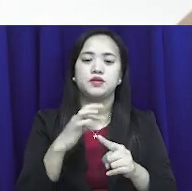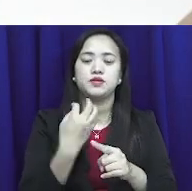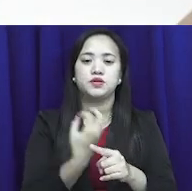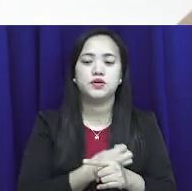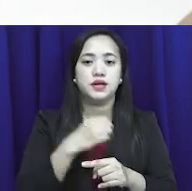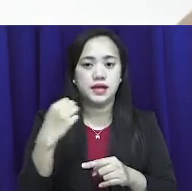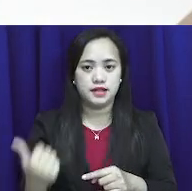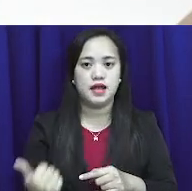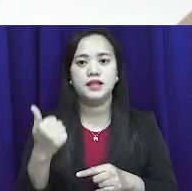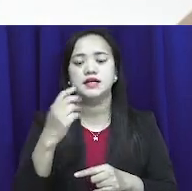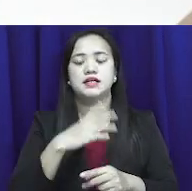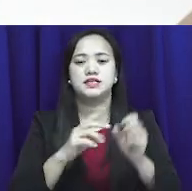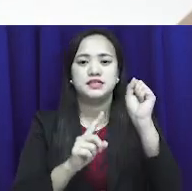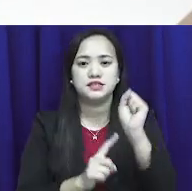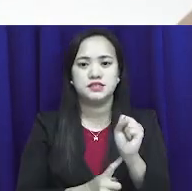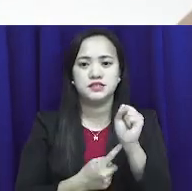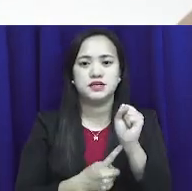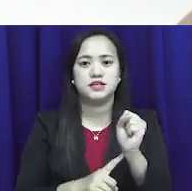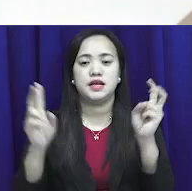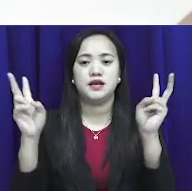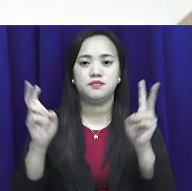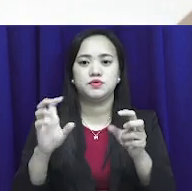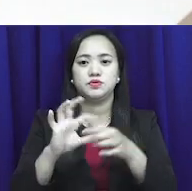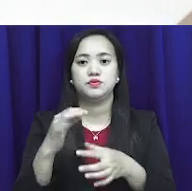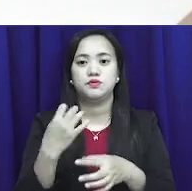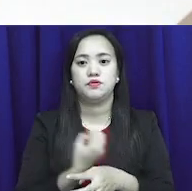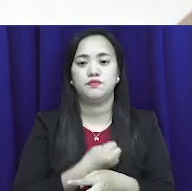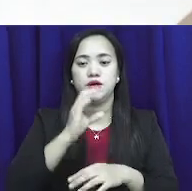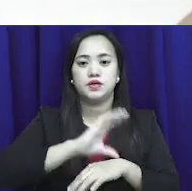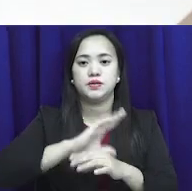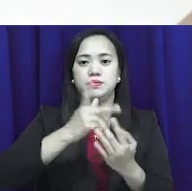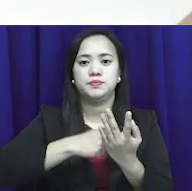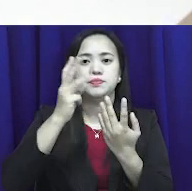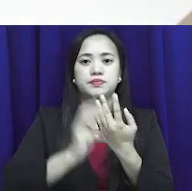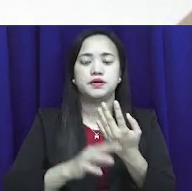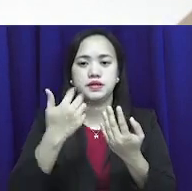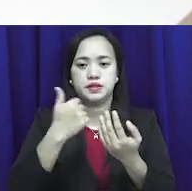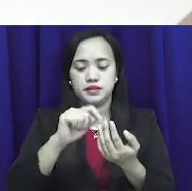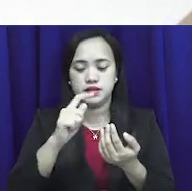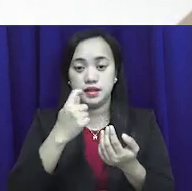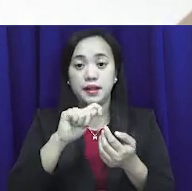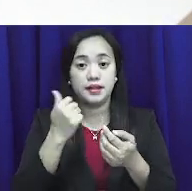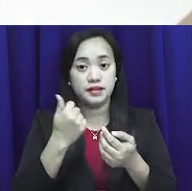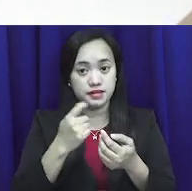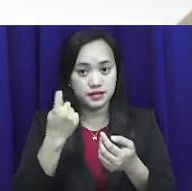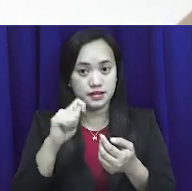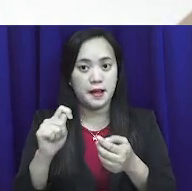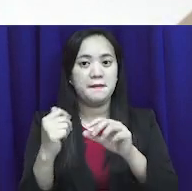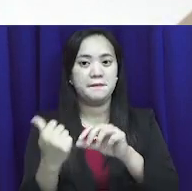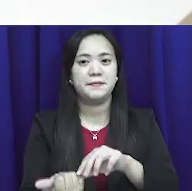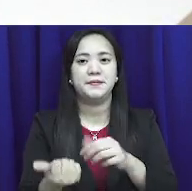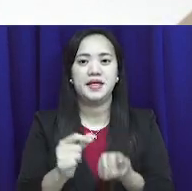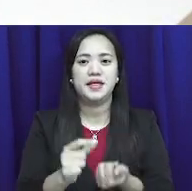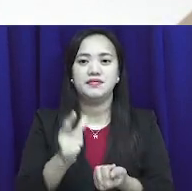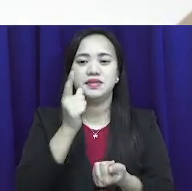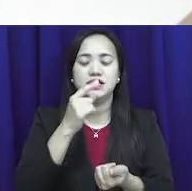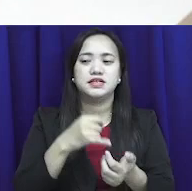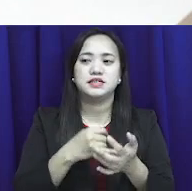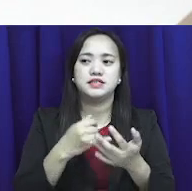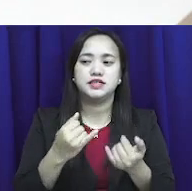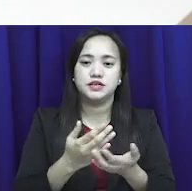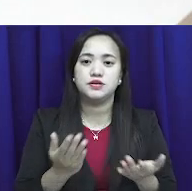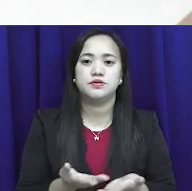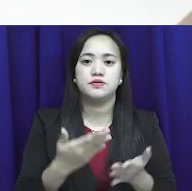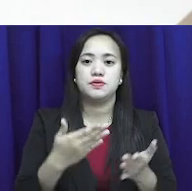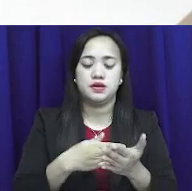another starting episode ng ating programang the Baptist launch and we are here once again to Uh